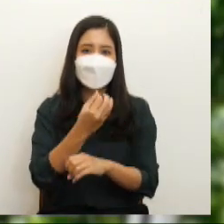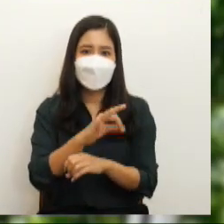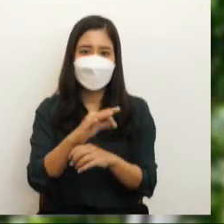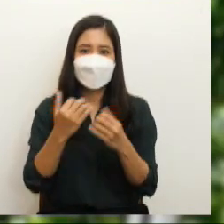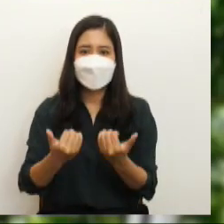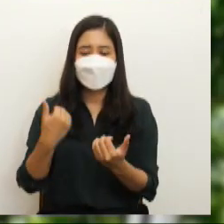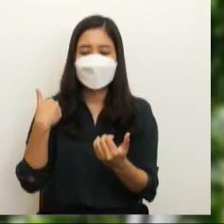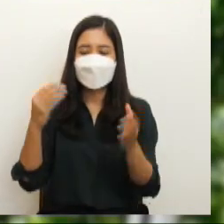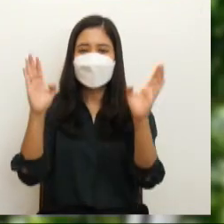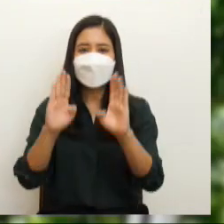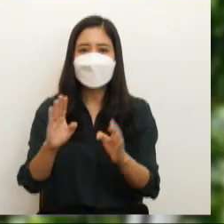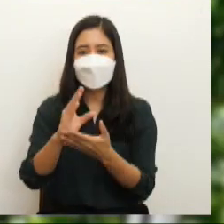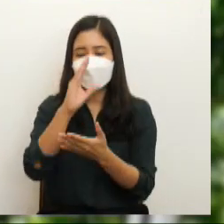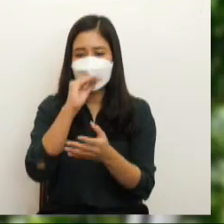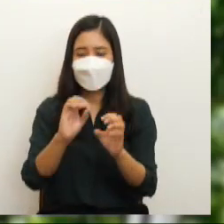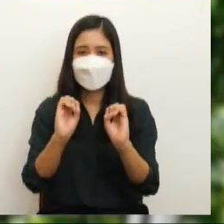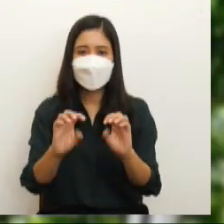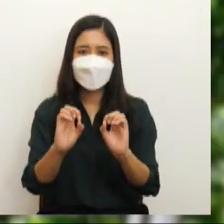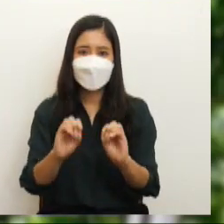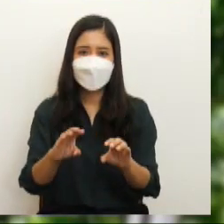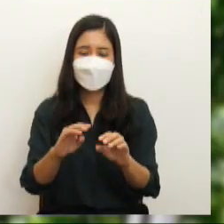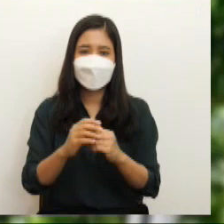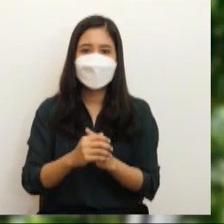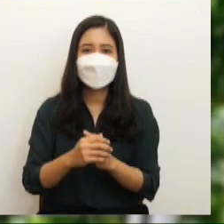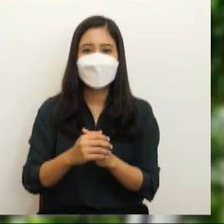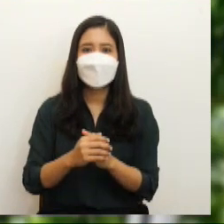บบในการดำเนินการจัดการเรียนการสอนและแบ่งพื้น